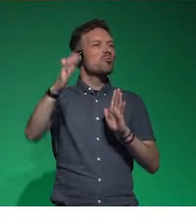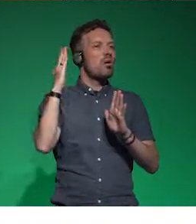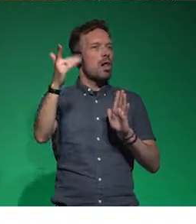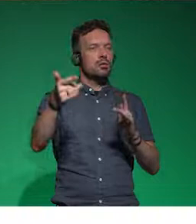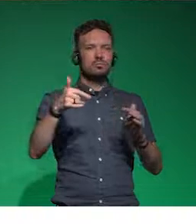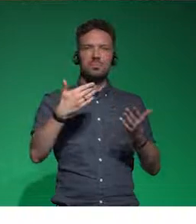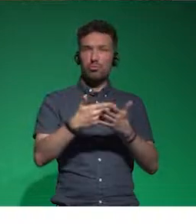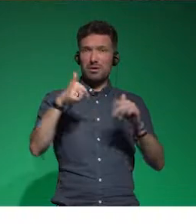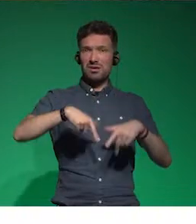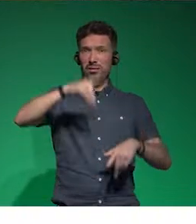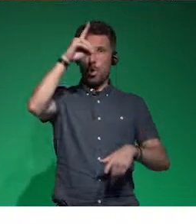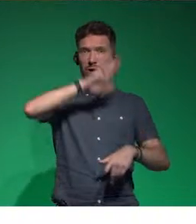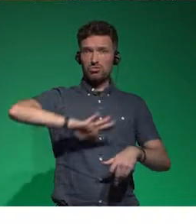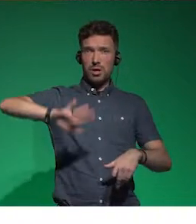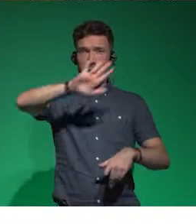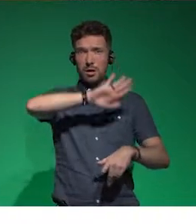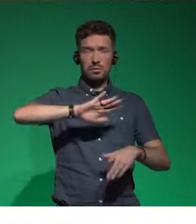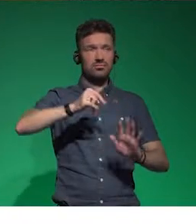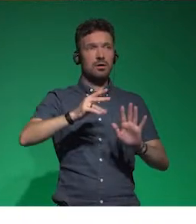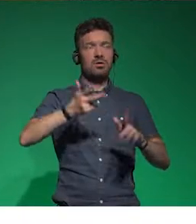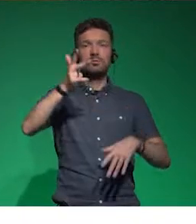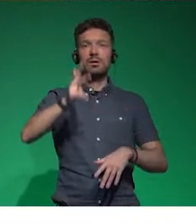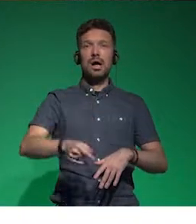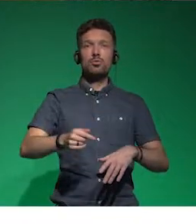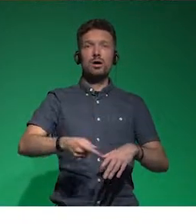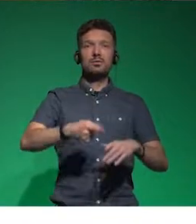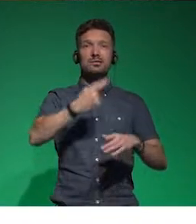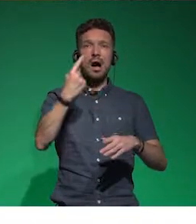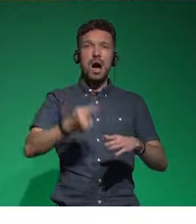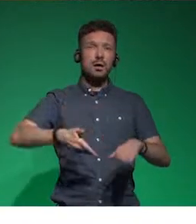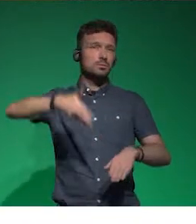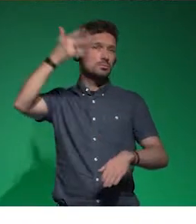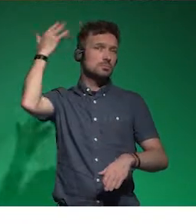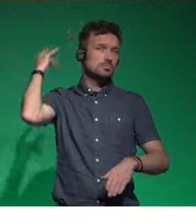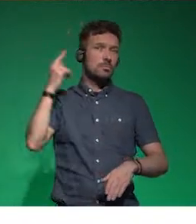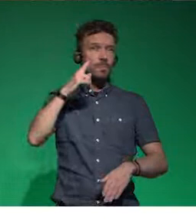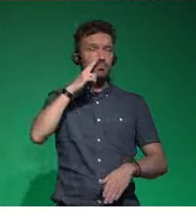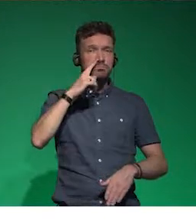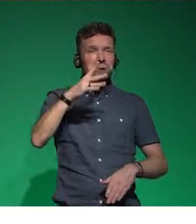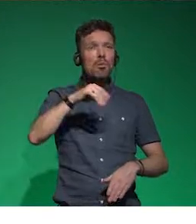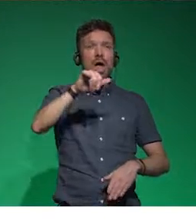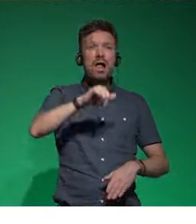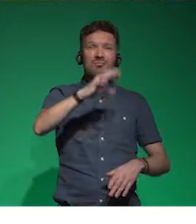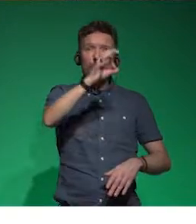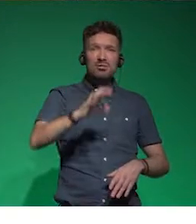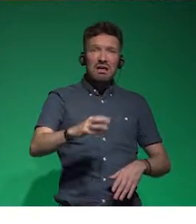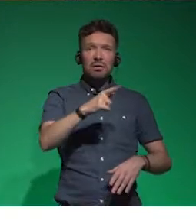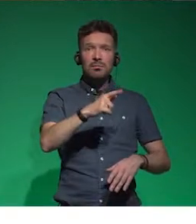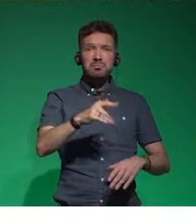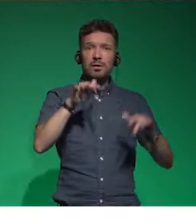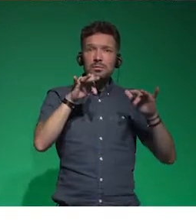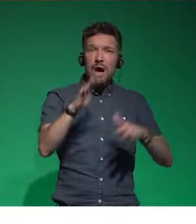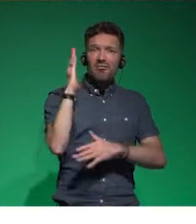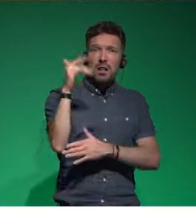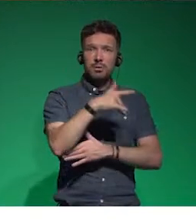Deutschland waren vor rund 300 Jahren nur noch 11% der Landfläche bewaldet. Das